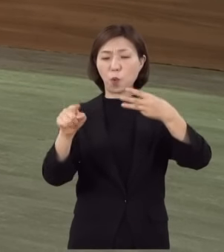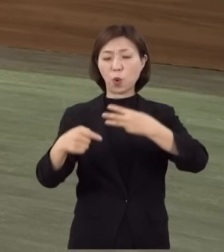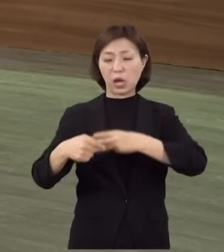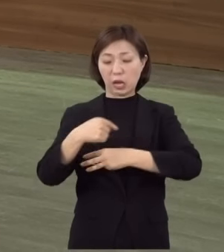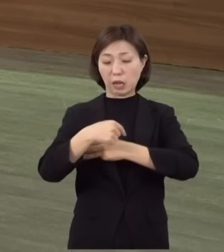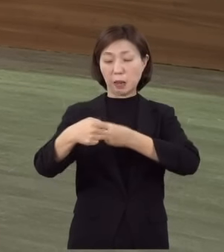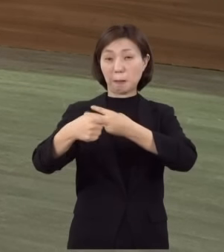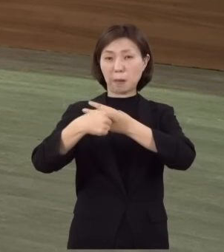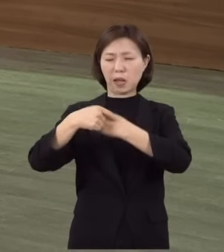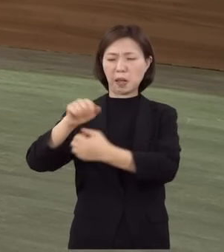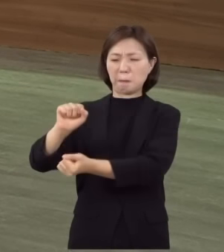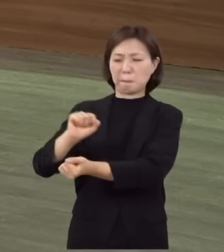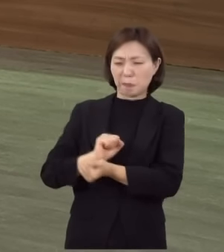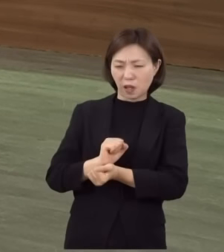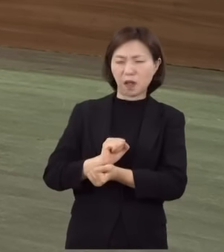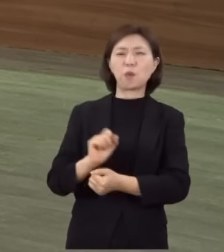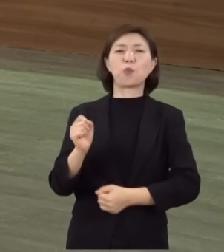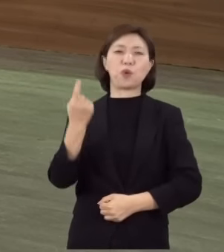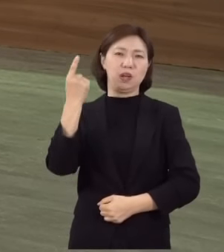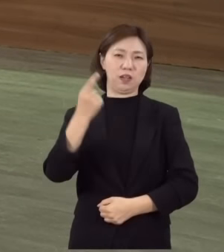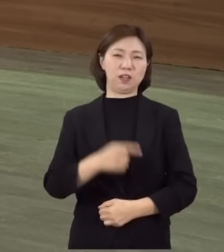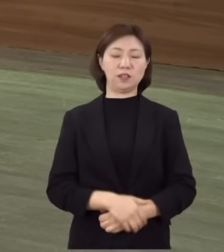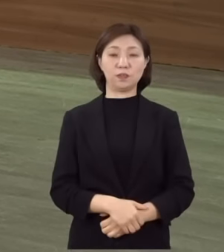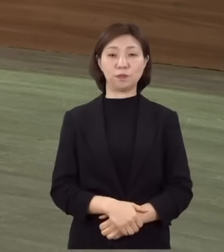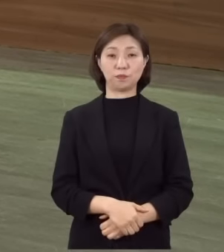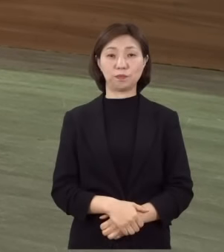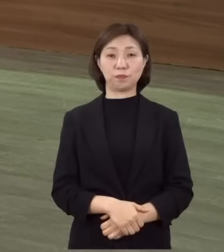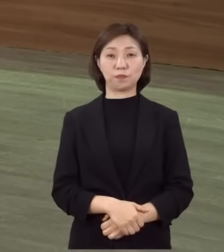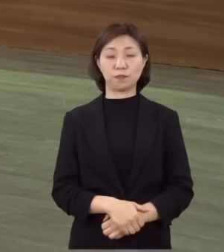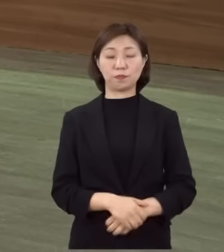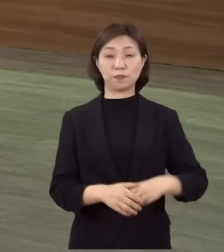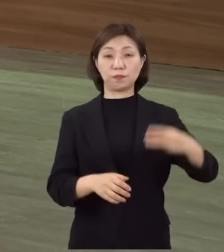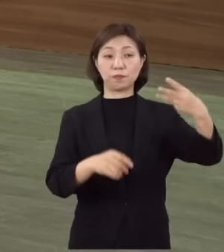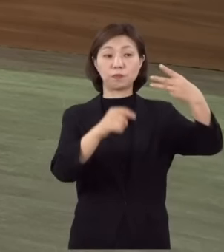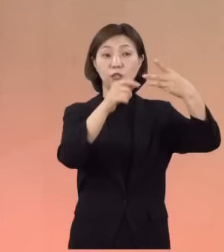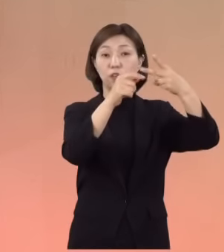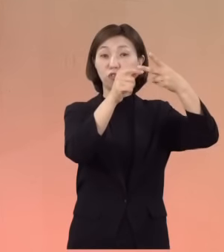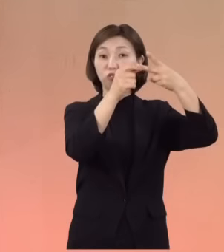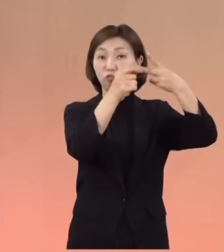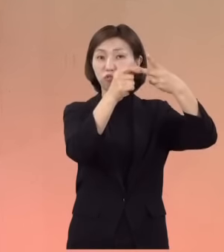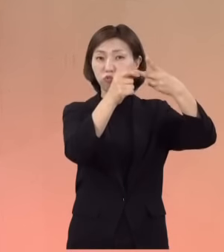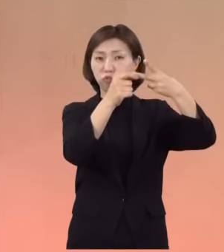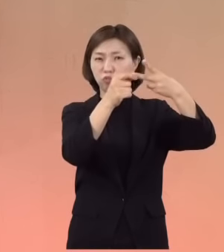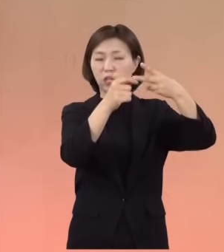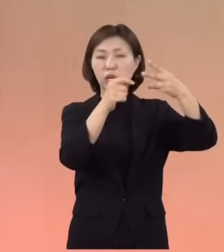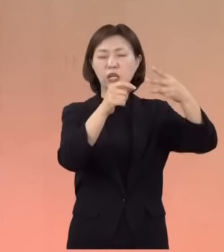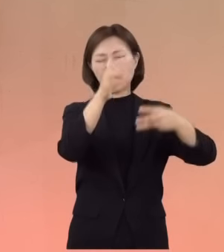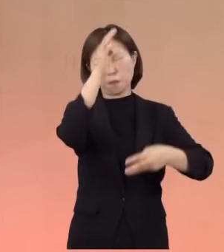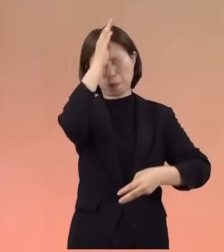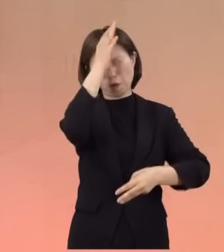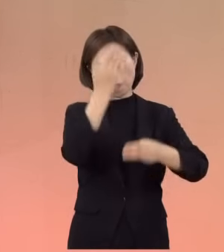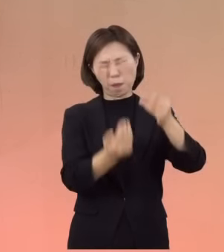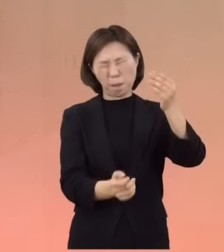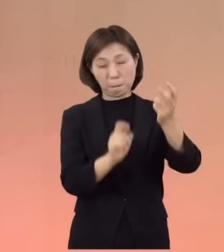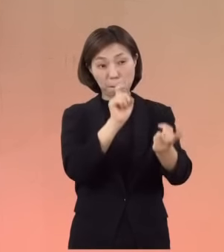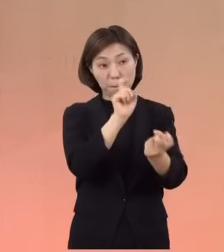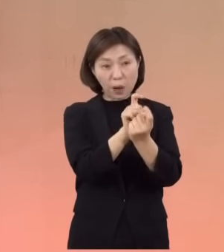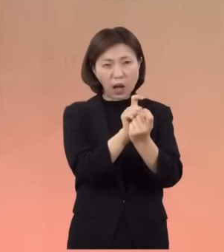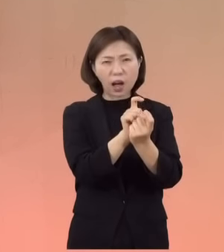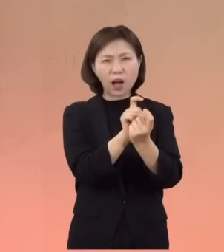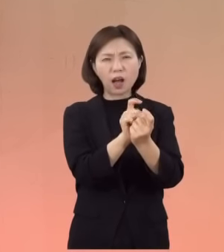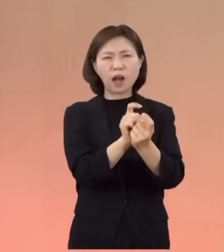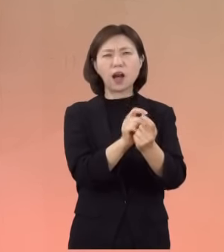바깥에서 감면되는 병입니다 그러니까 우리가 병에 걸리는 원인이 세 가지가